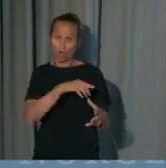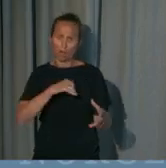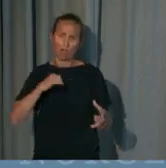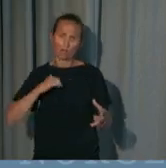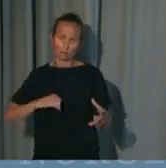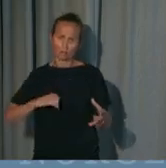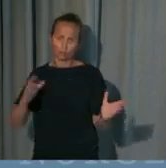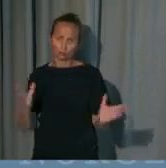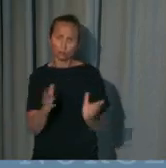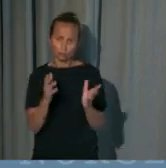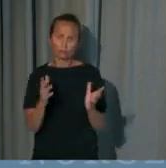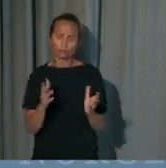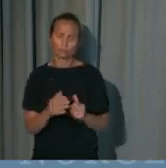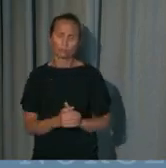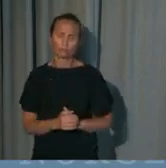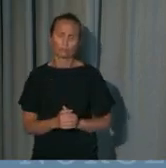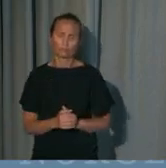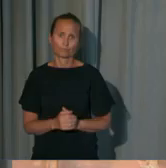på.